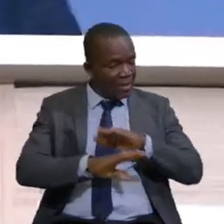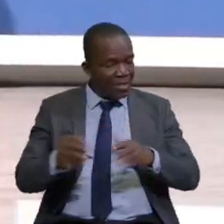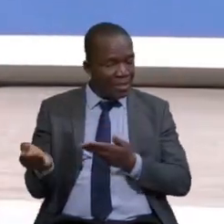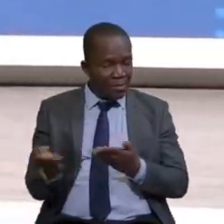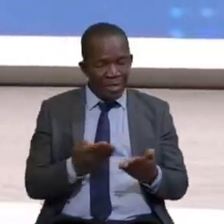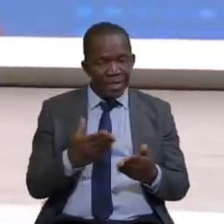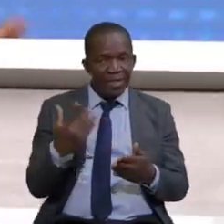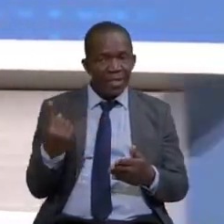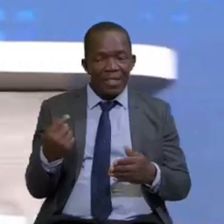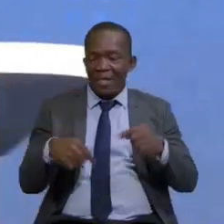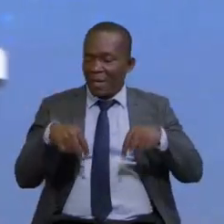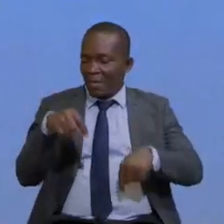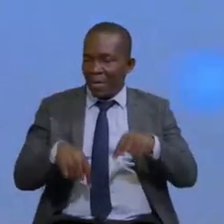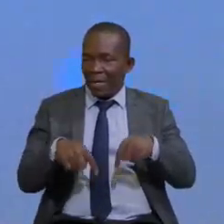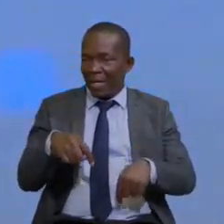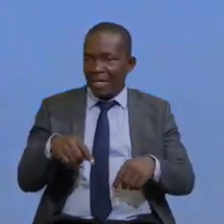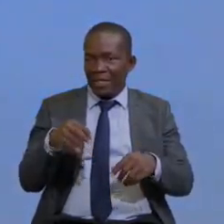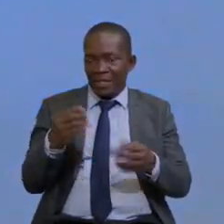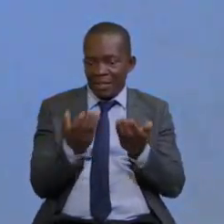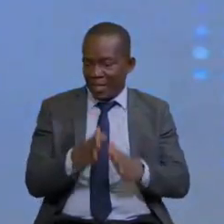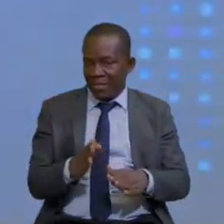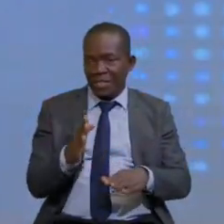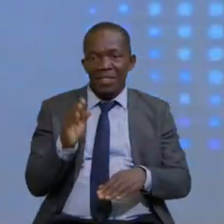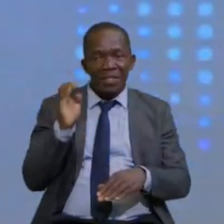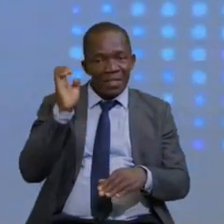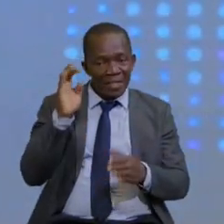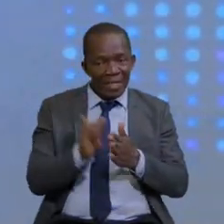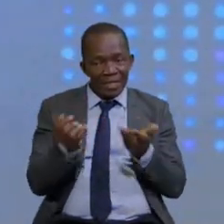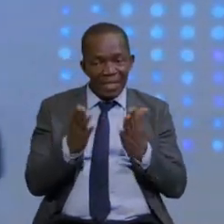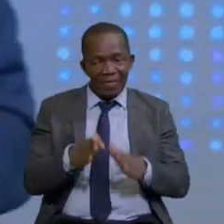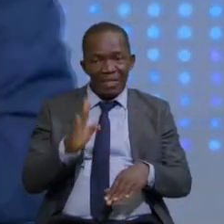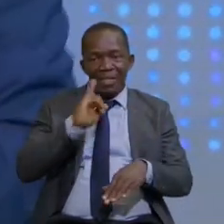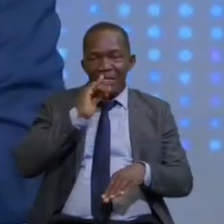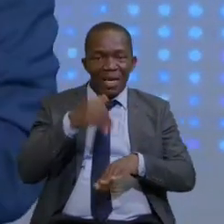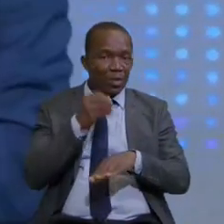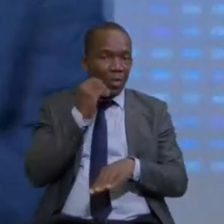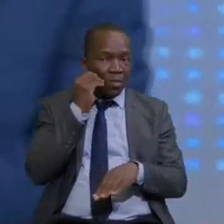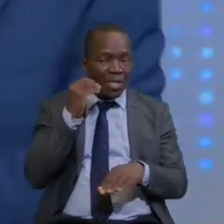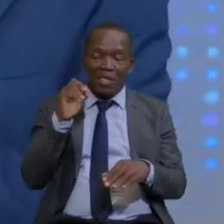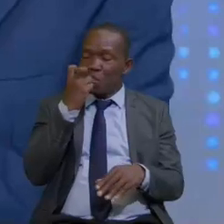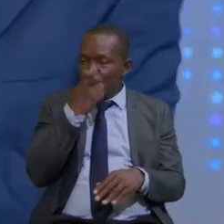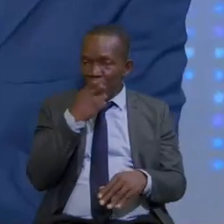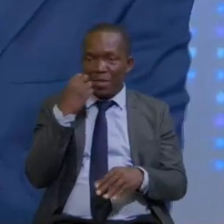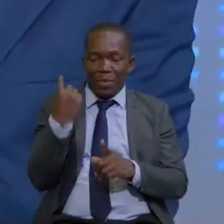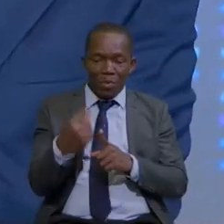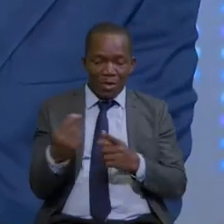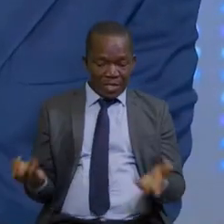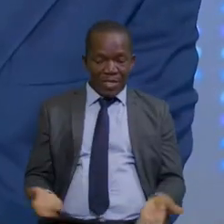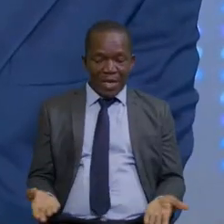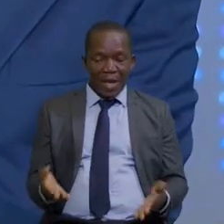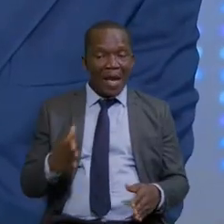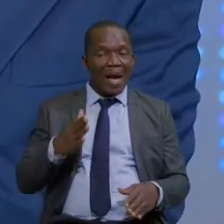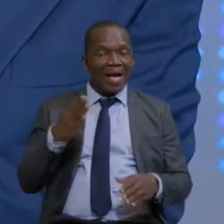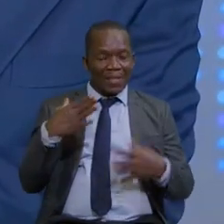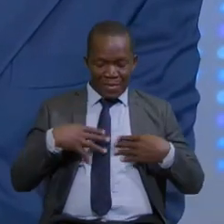paralysé. Il l'a laissé à la maison. Il a dit, dis seulement un mot ici et la guérison va atteindre